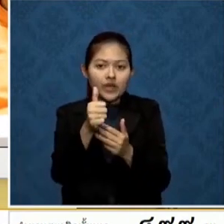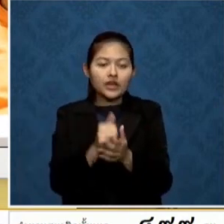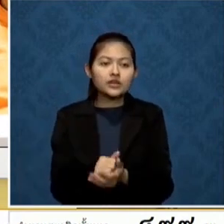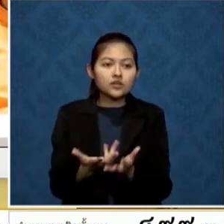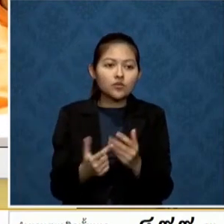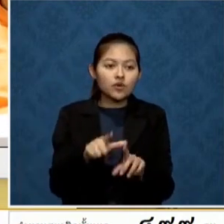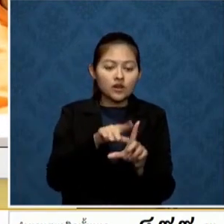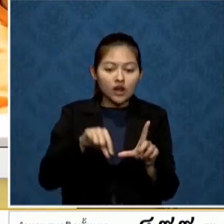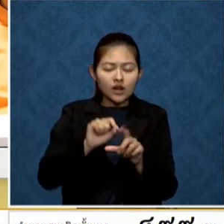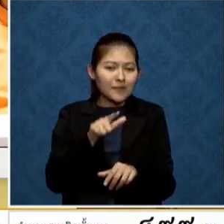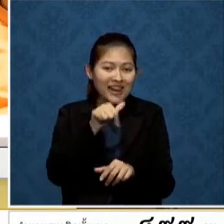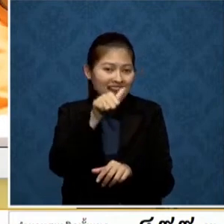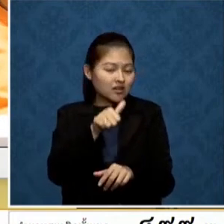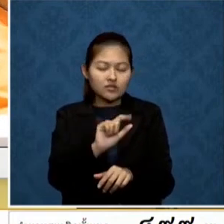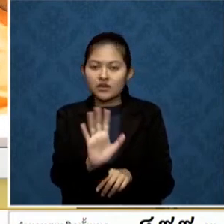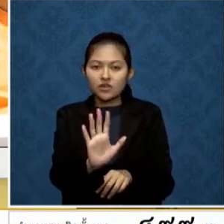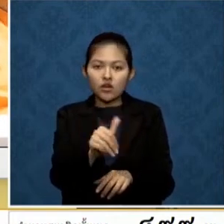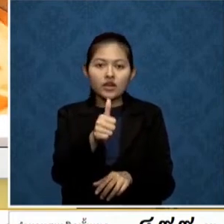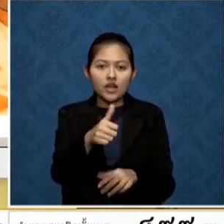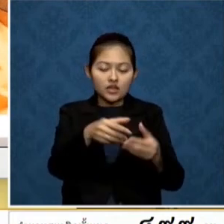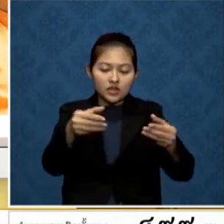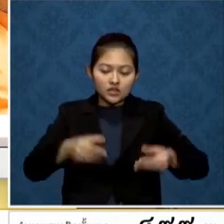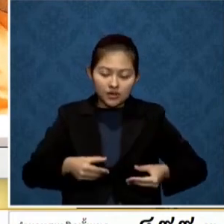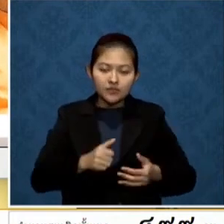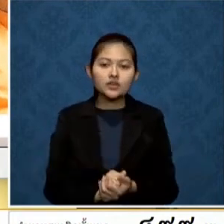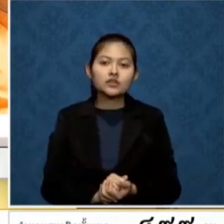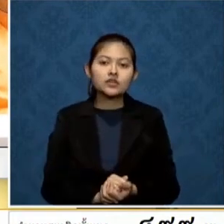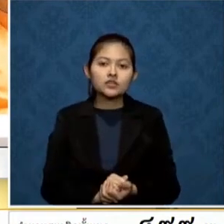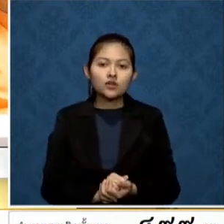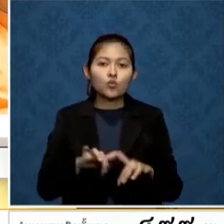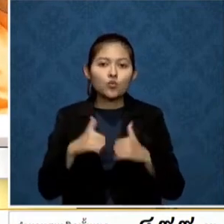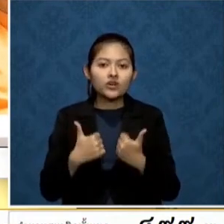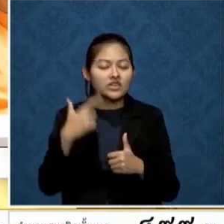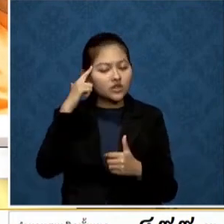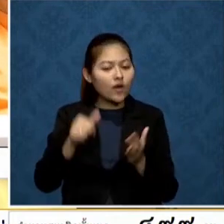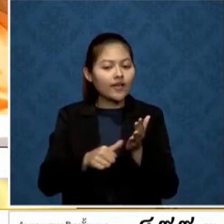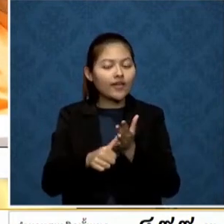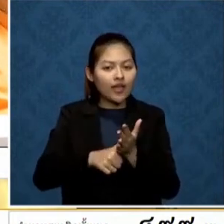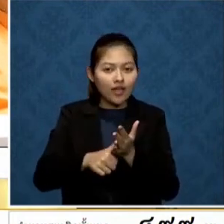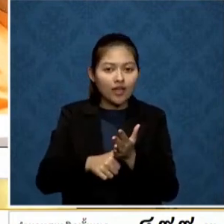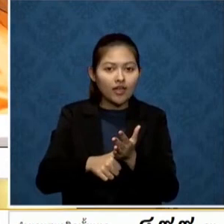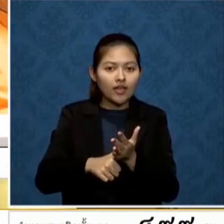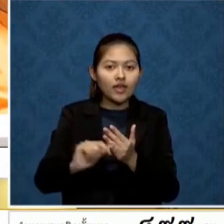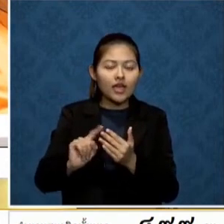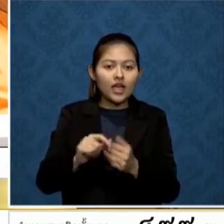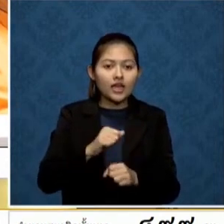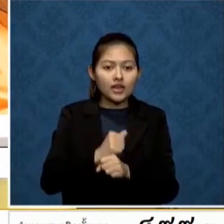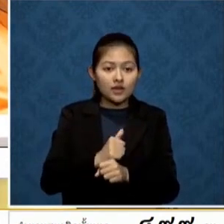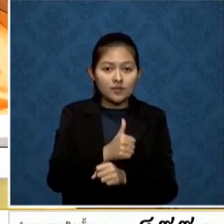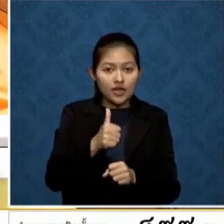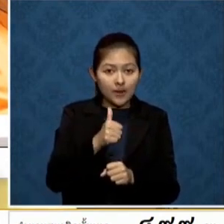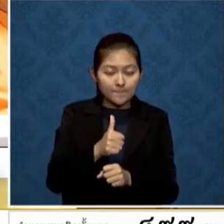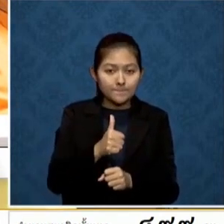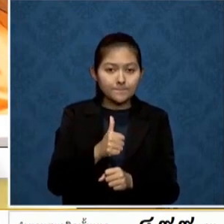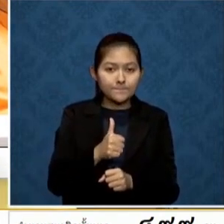พรรคเ้าไกลเป็นร่างหลักก็ได้นะเพราะฉะนั้นผมคิดว่าทางออกวันนี้ไม่น่าที่จะเป็นทางออกที่ทำให้ท่านใดเสียผล